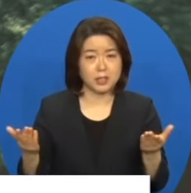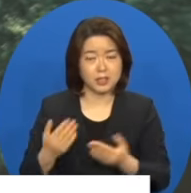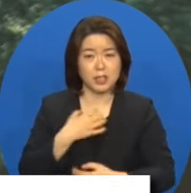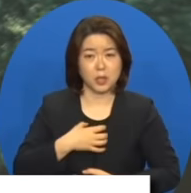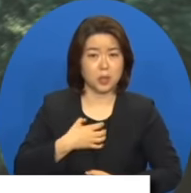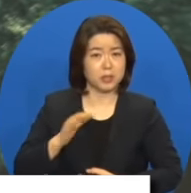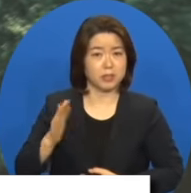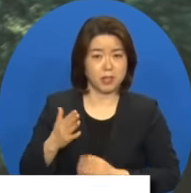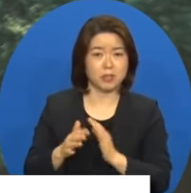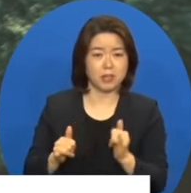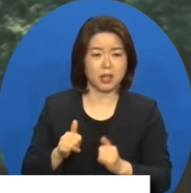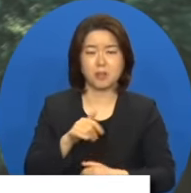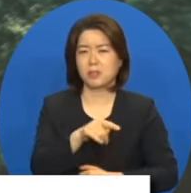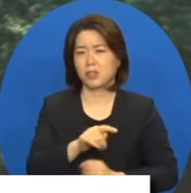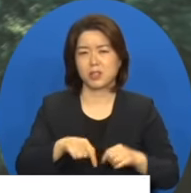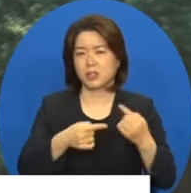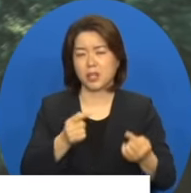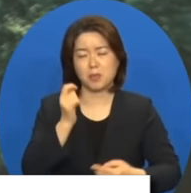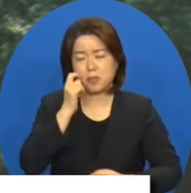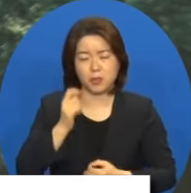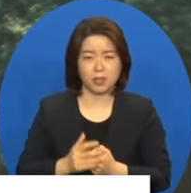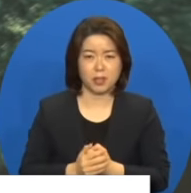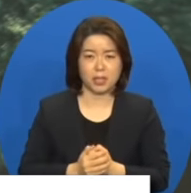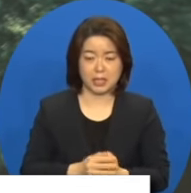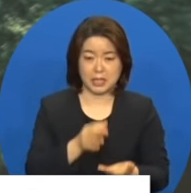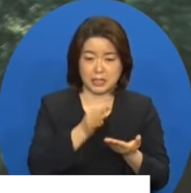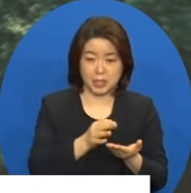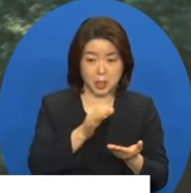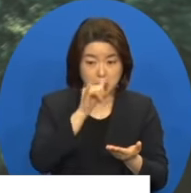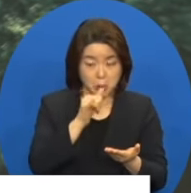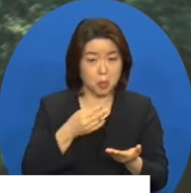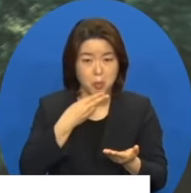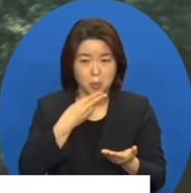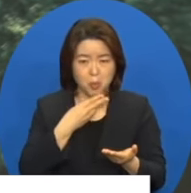사람은 못합니다. 재정이 있고 없고가 아니에요.